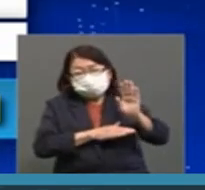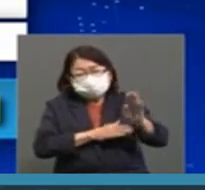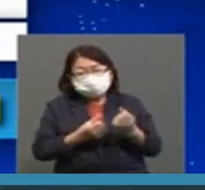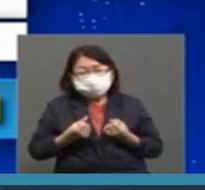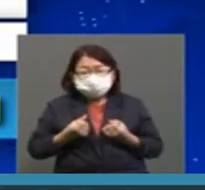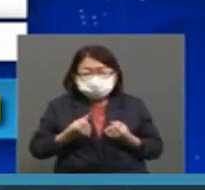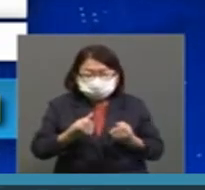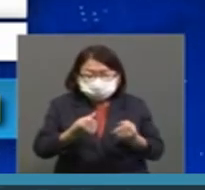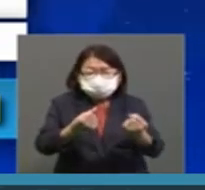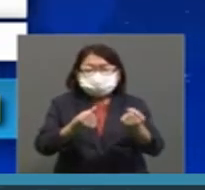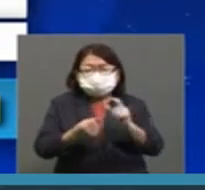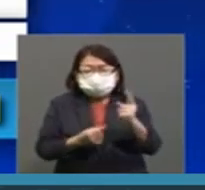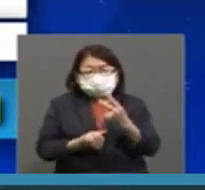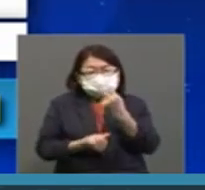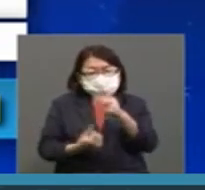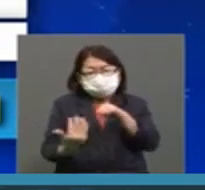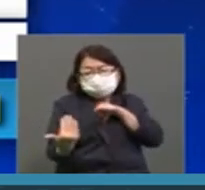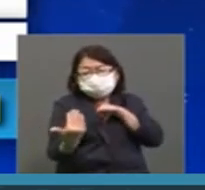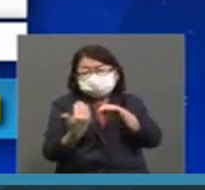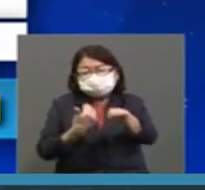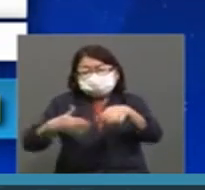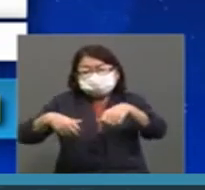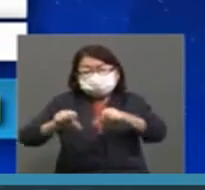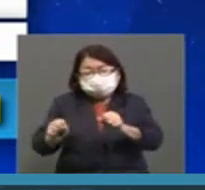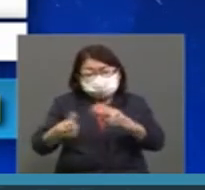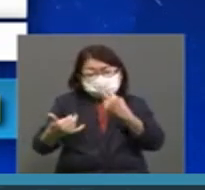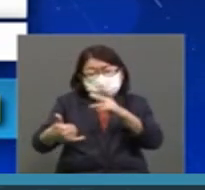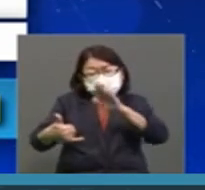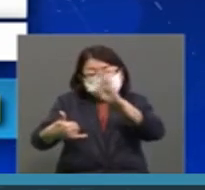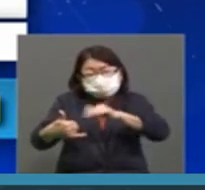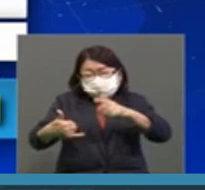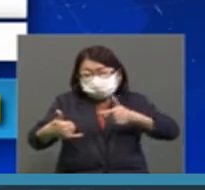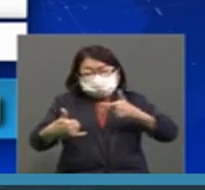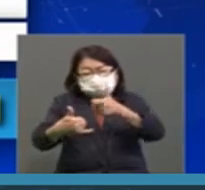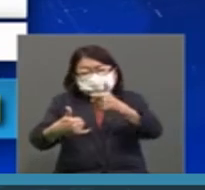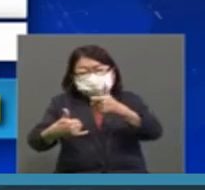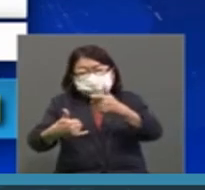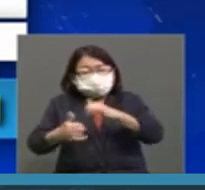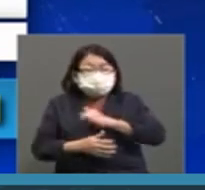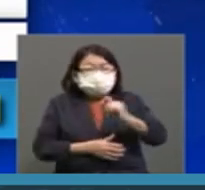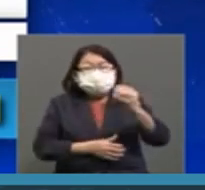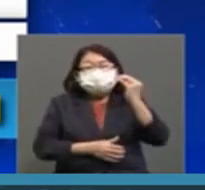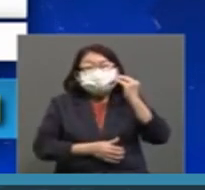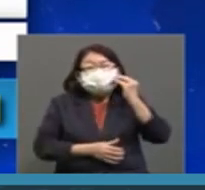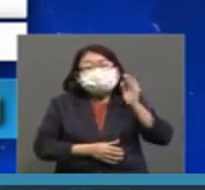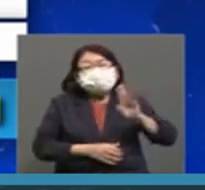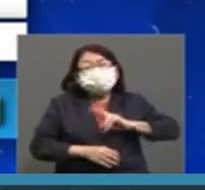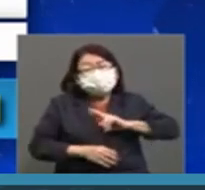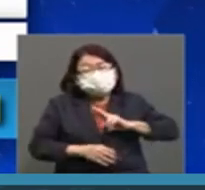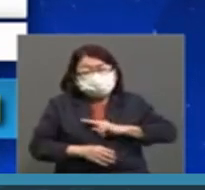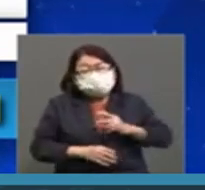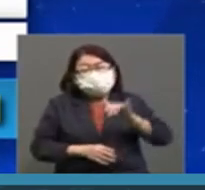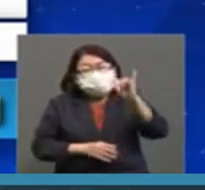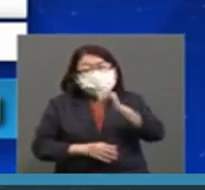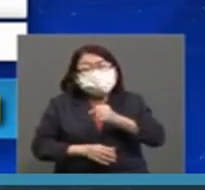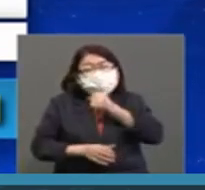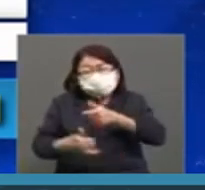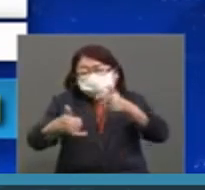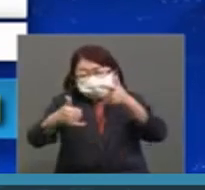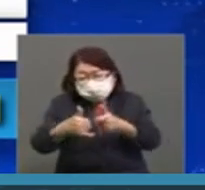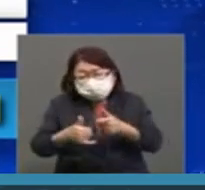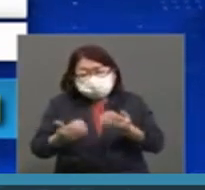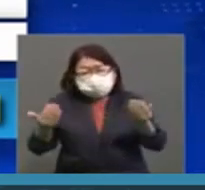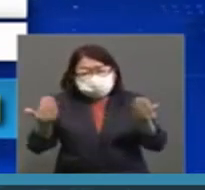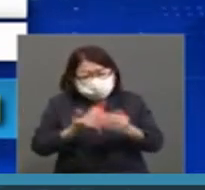าธารณภัยสำนักนายกรัฐมนตรีมีมติให้ความช่วยเหลือกรณีดังกล่าวเบื้องต้นเฉพาะผู้เสียหายไม่รวมถึ